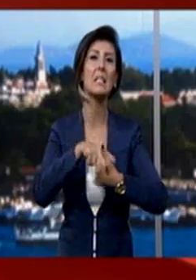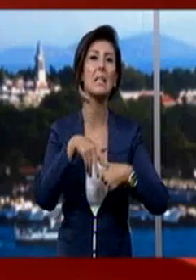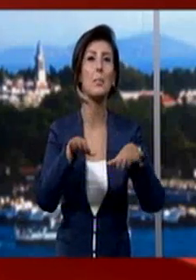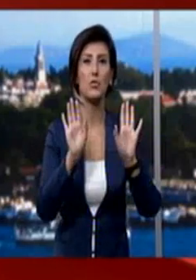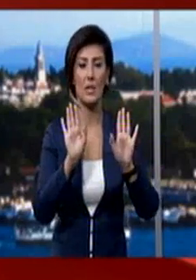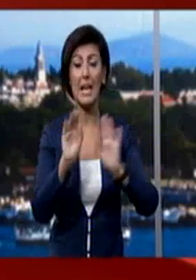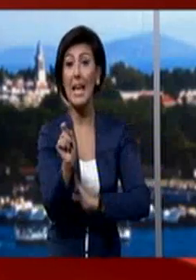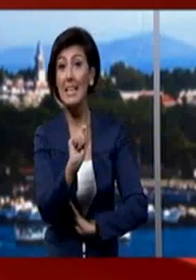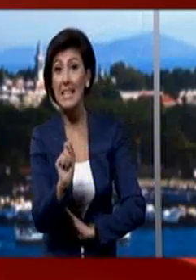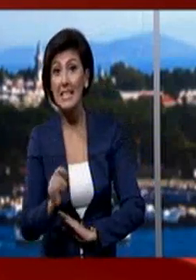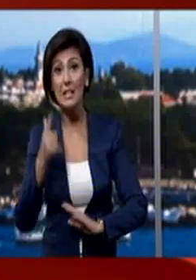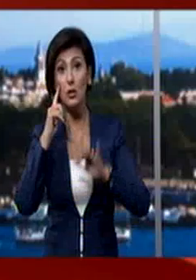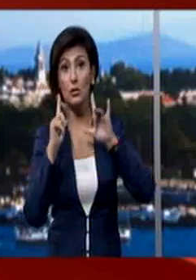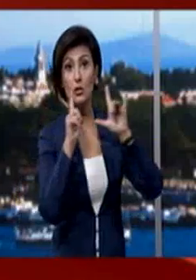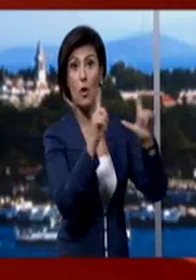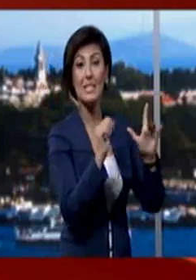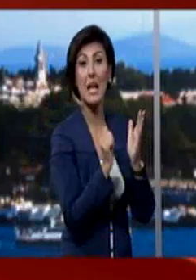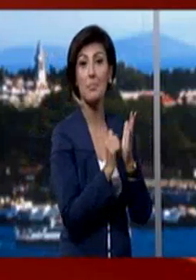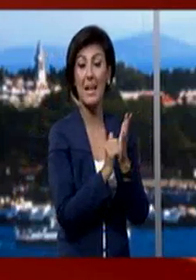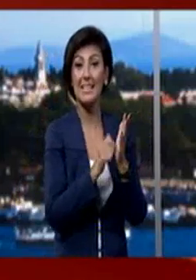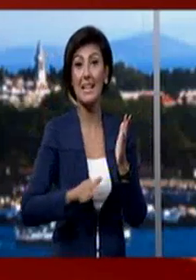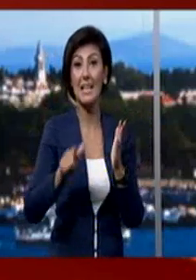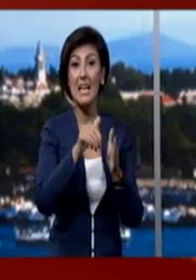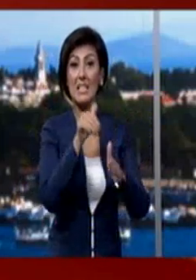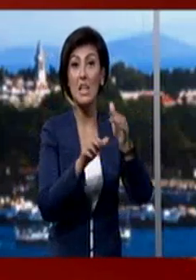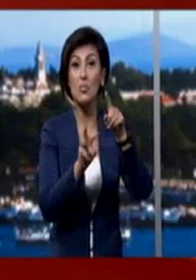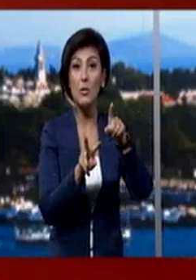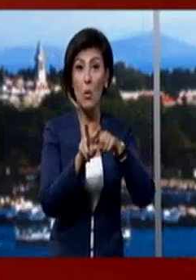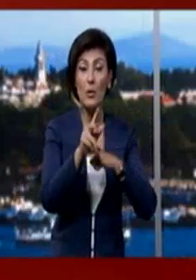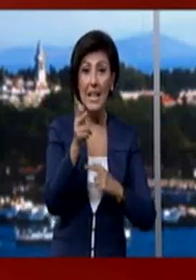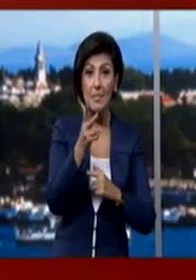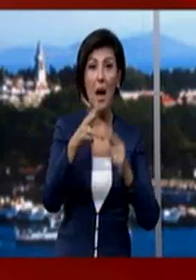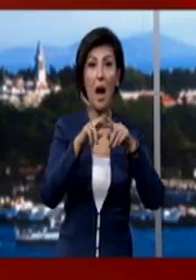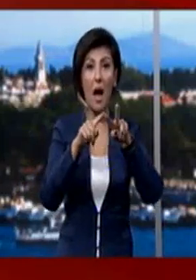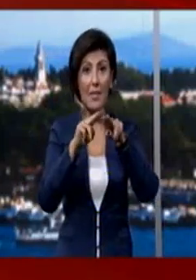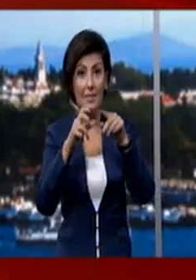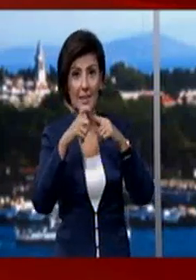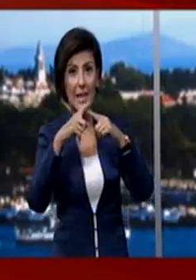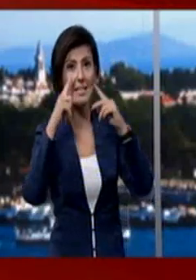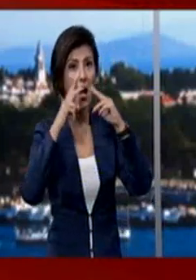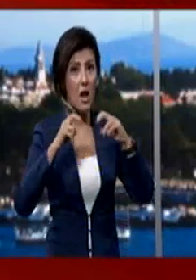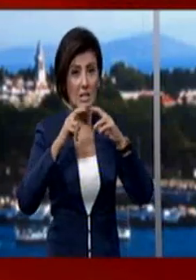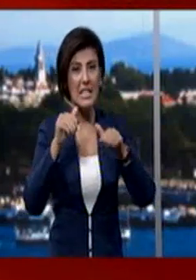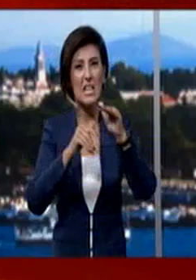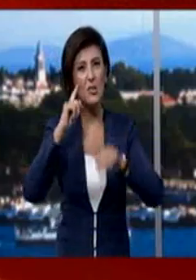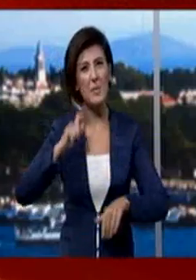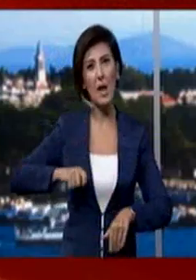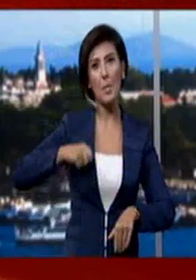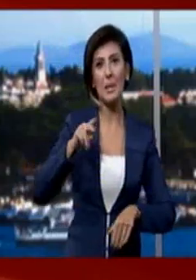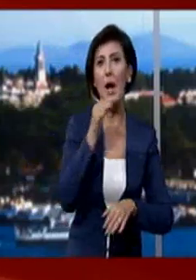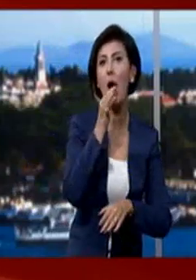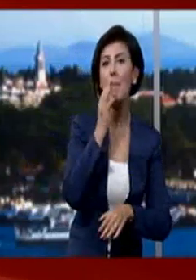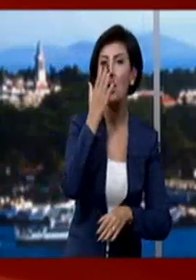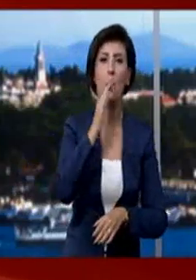katılamayacak. Yazılı ya da görsel medyada seçmenin oyunu etkileyebilecek anket, araştırma, seçim tahmini gibi haberlere